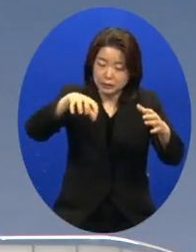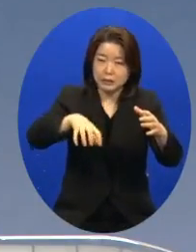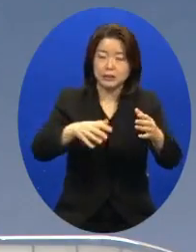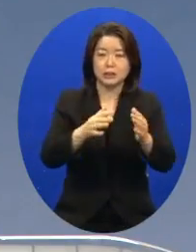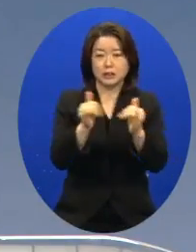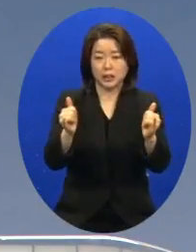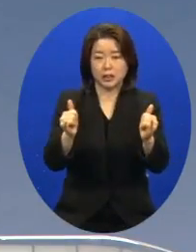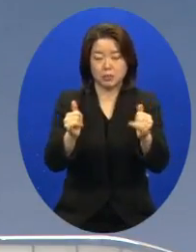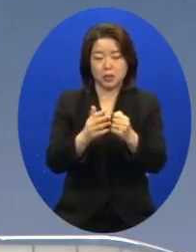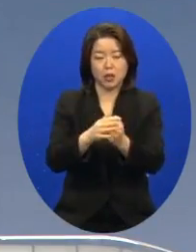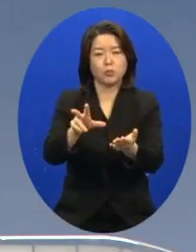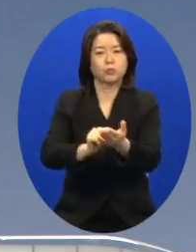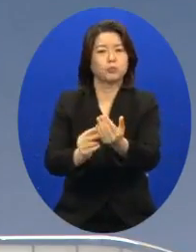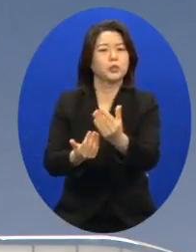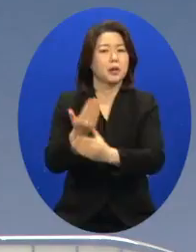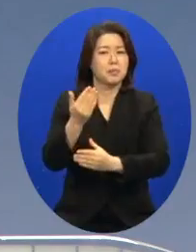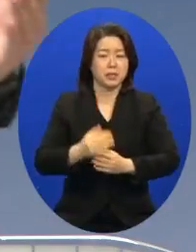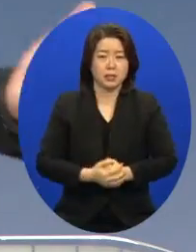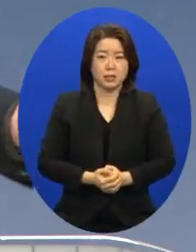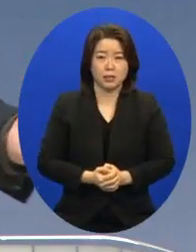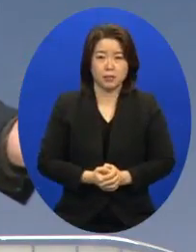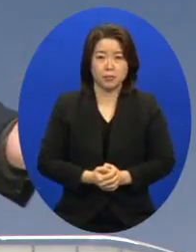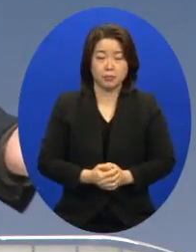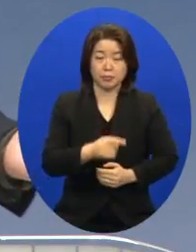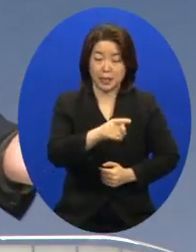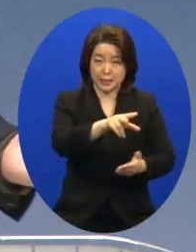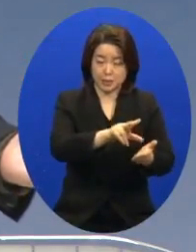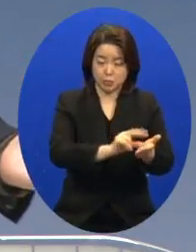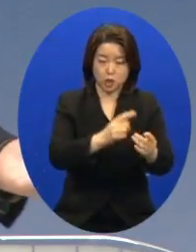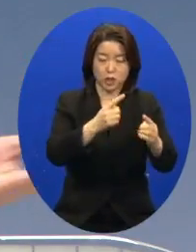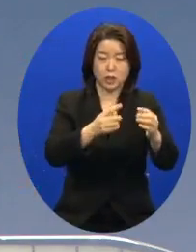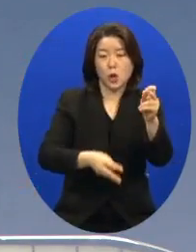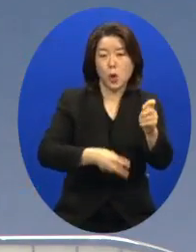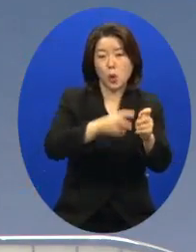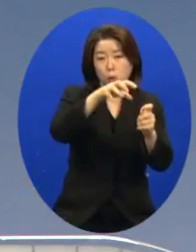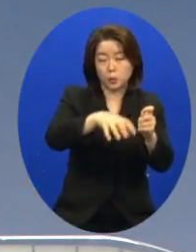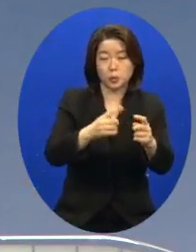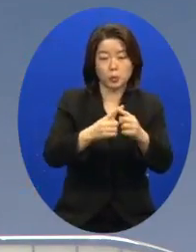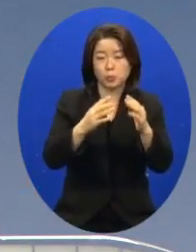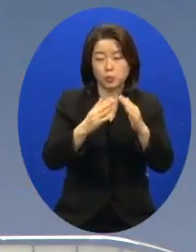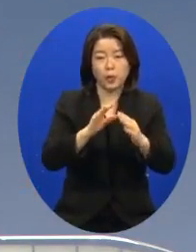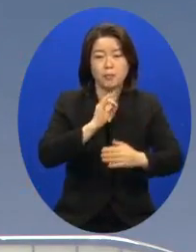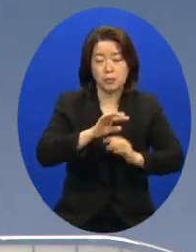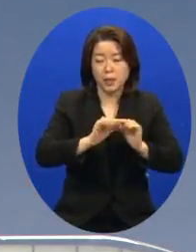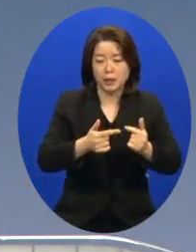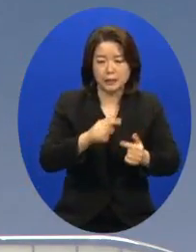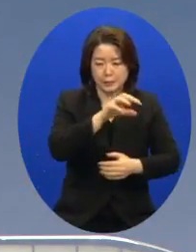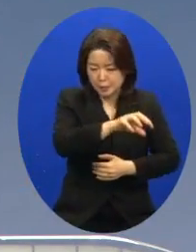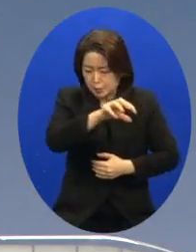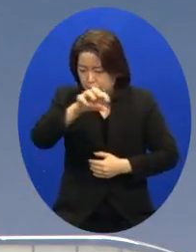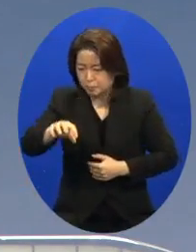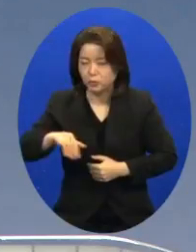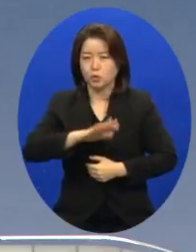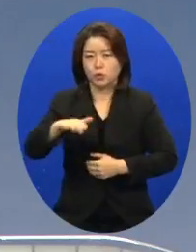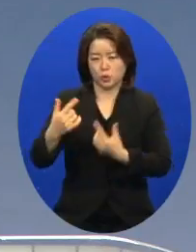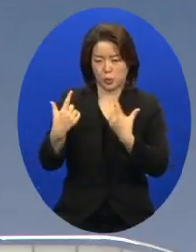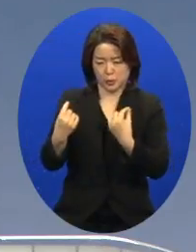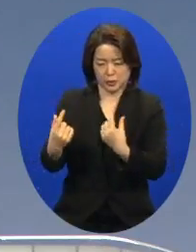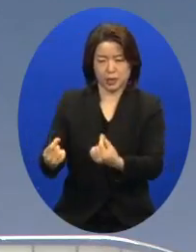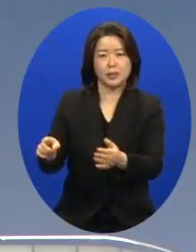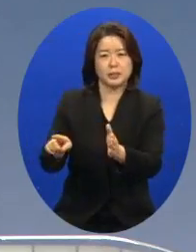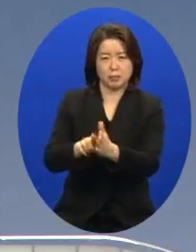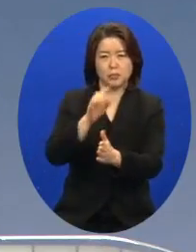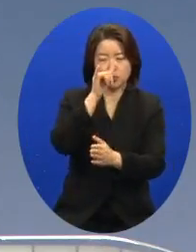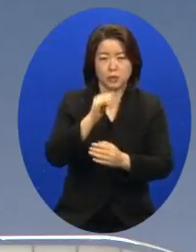거죠 사실 이 문제는 고린도 교회 뿐만 아니고 우리들도 그대로 겪고 있는 일입니다 예수를